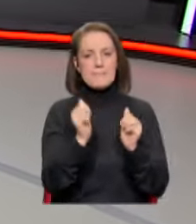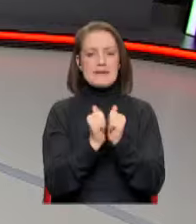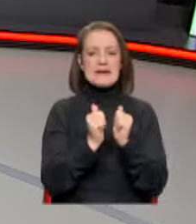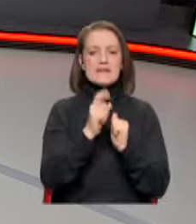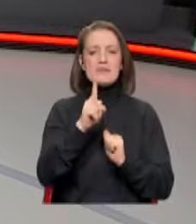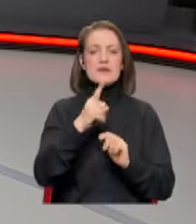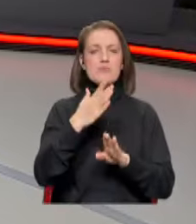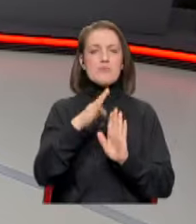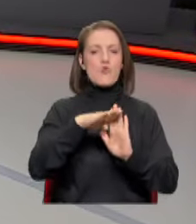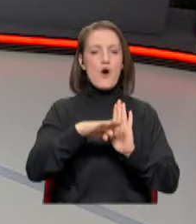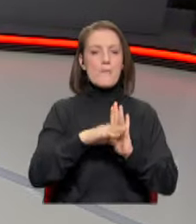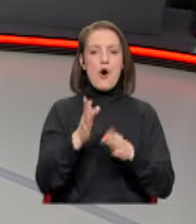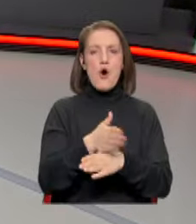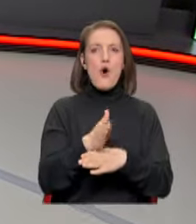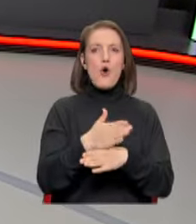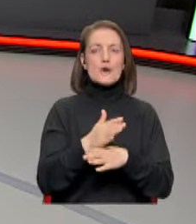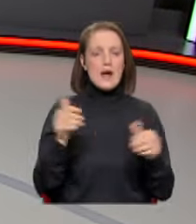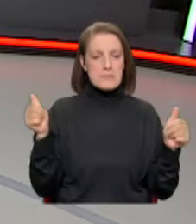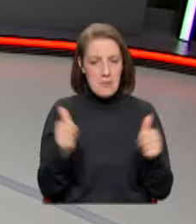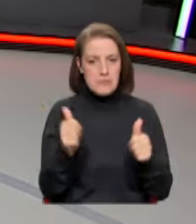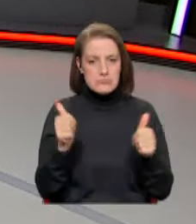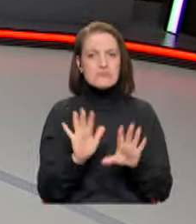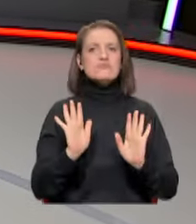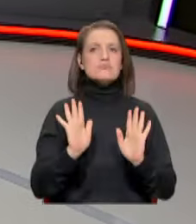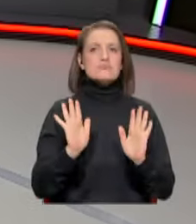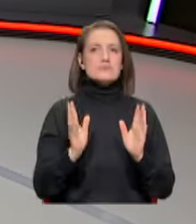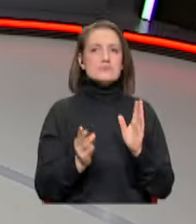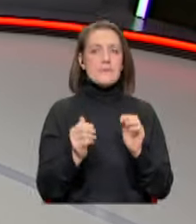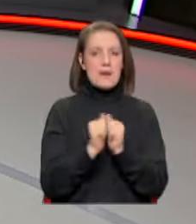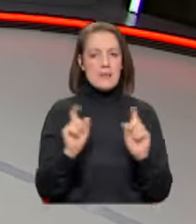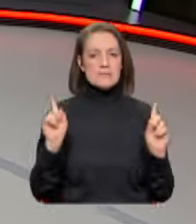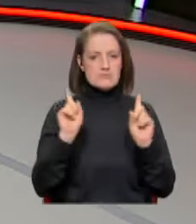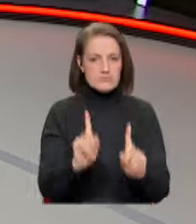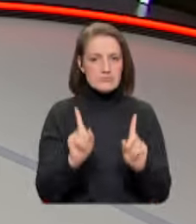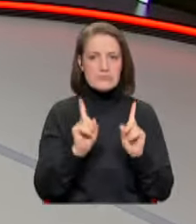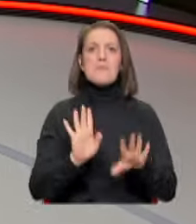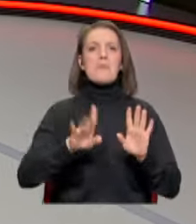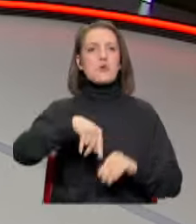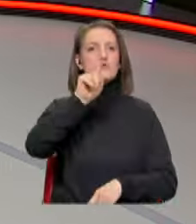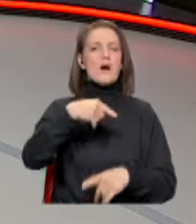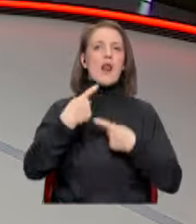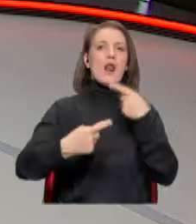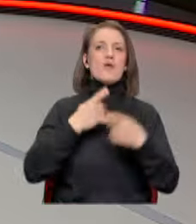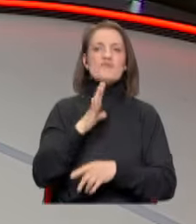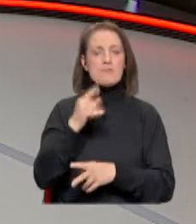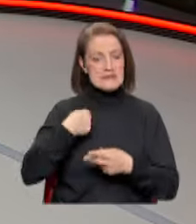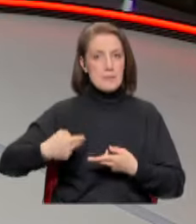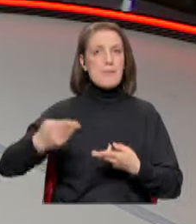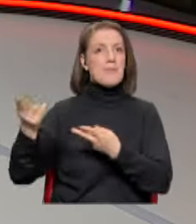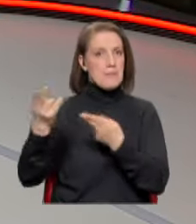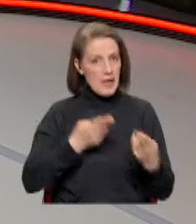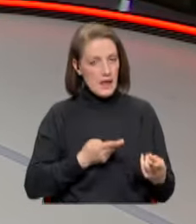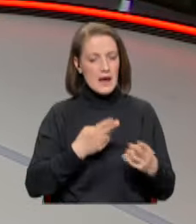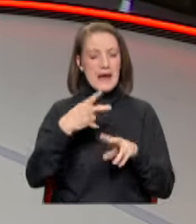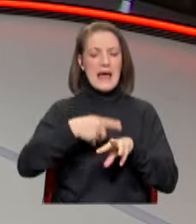programa ortak yayına çıkma çıkmama şeyi var gündemi var Biz davet ettik